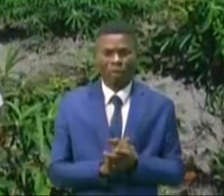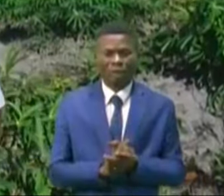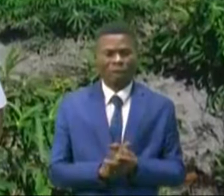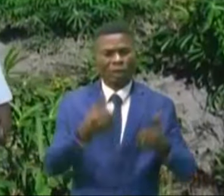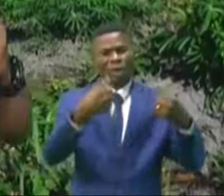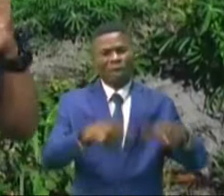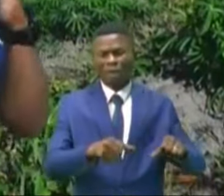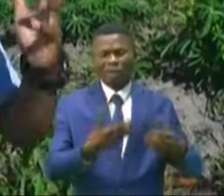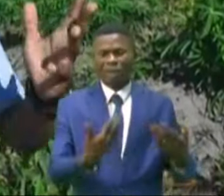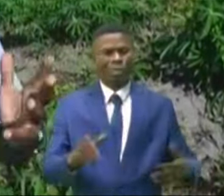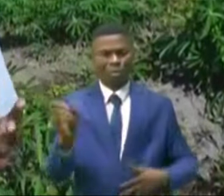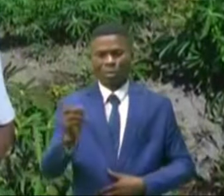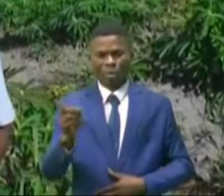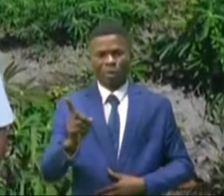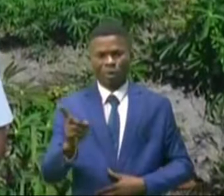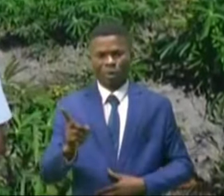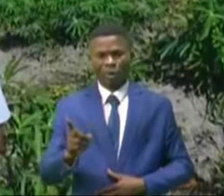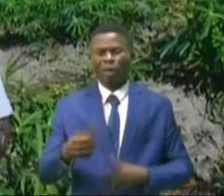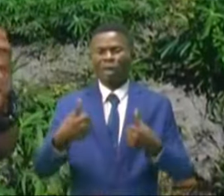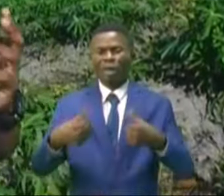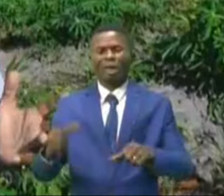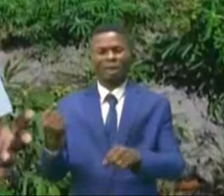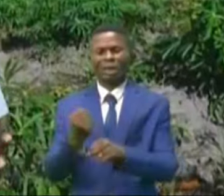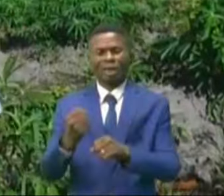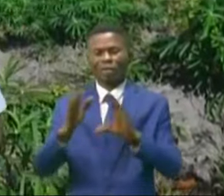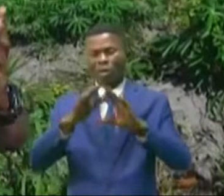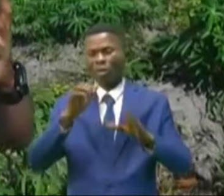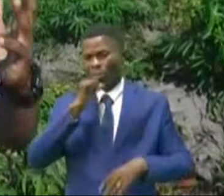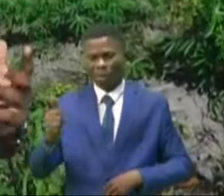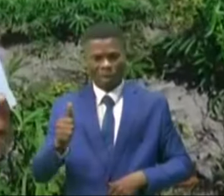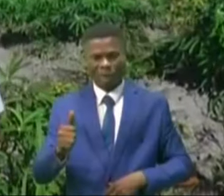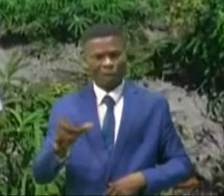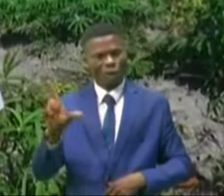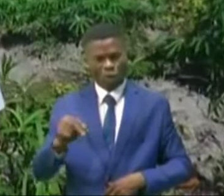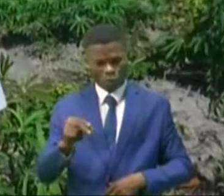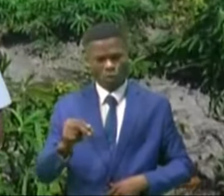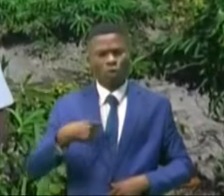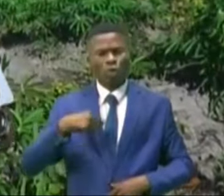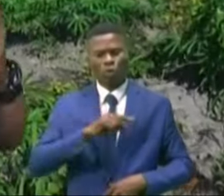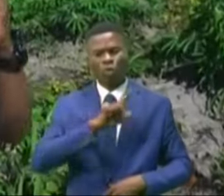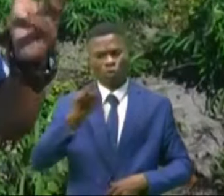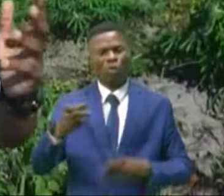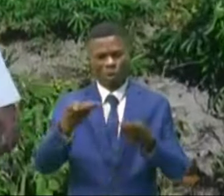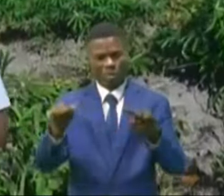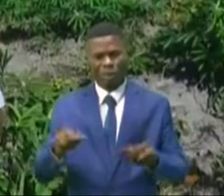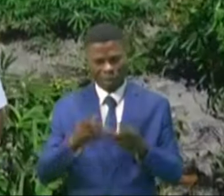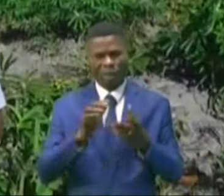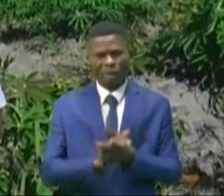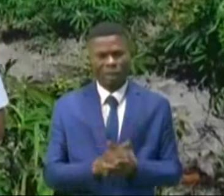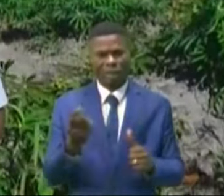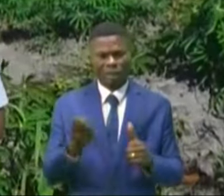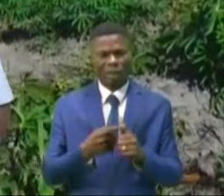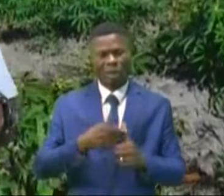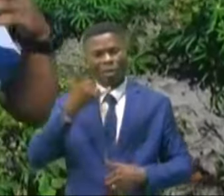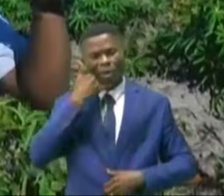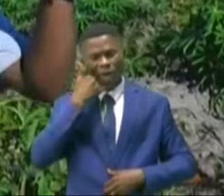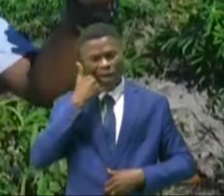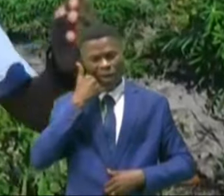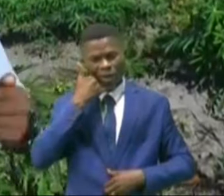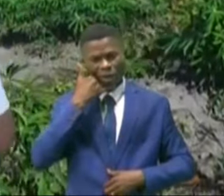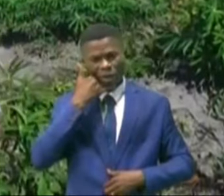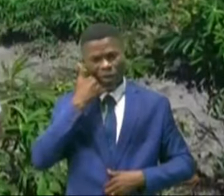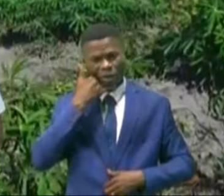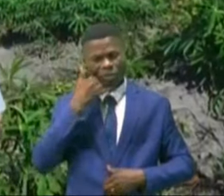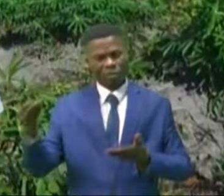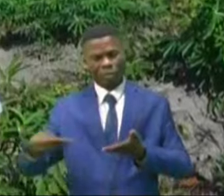rester comme ça. Il faut qu'on capacite les ateliers de développement qui sont ici avec les applications mobiles, parce qu'il suffit juste d'avoir un téléphone Android. Vous